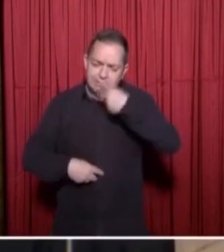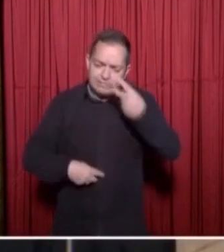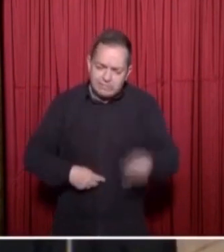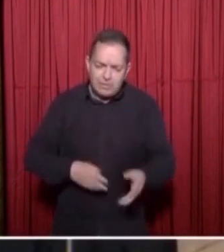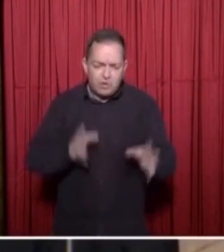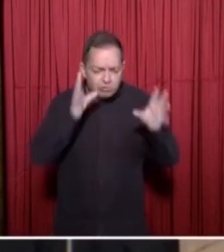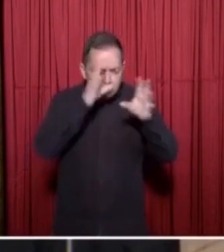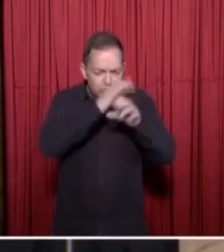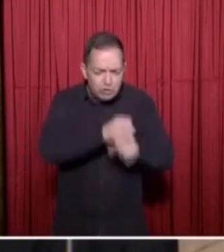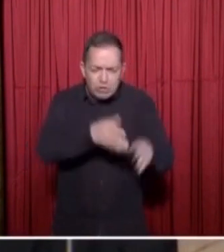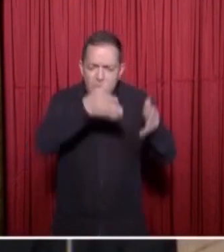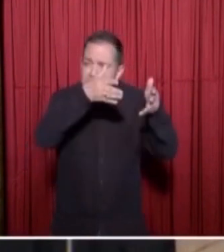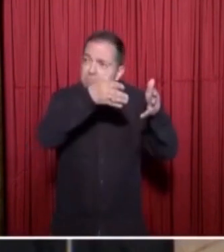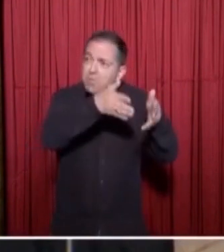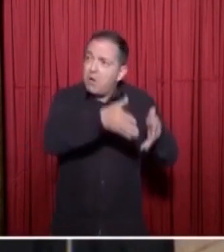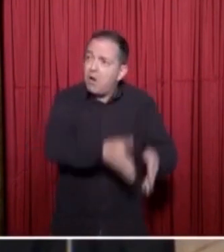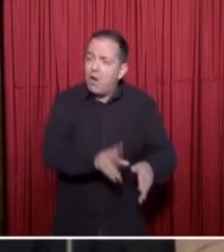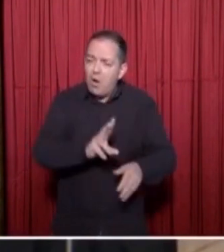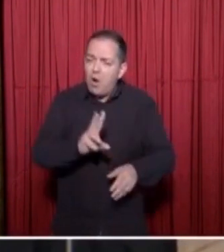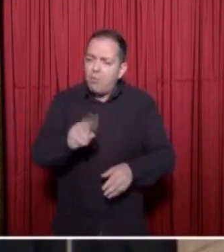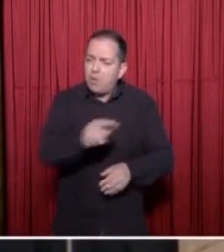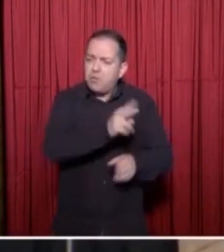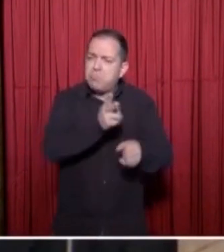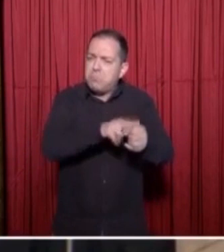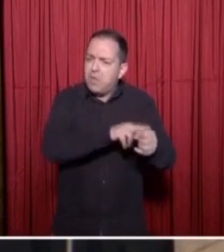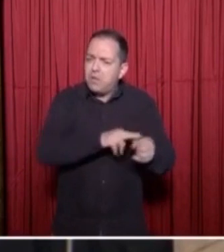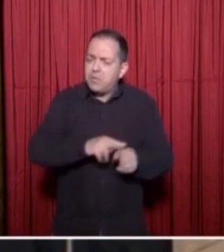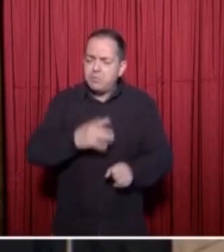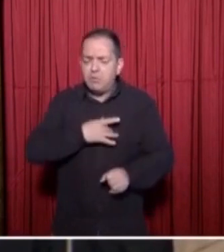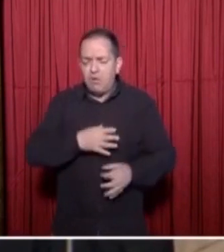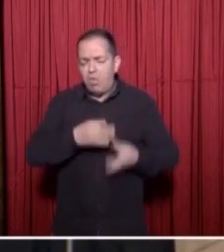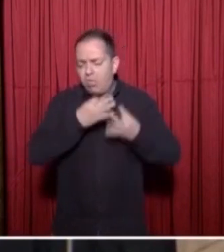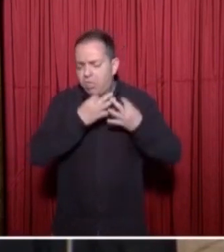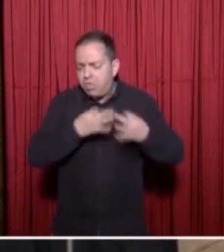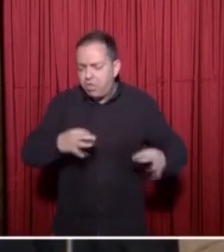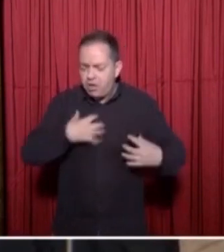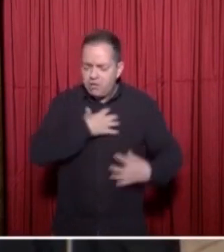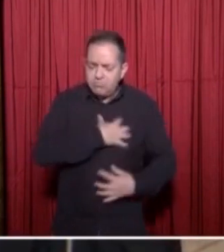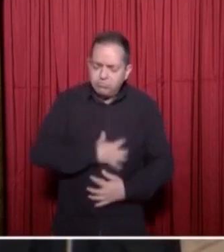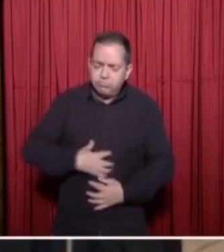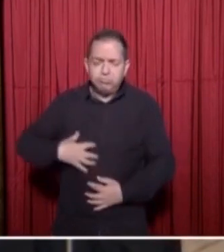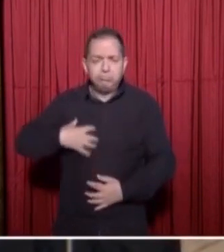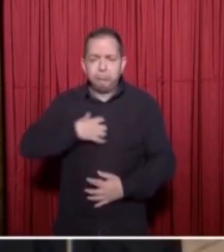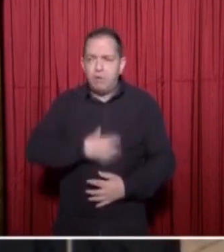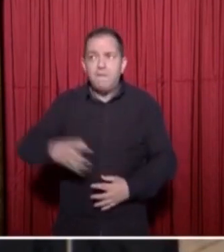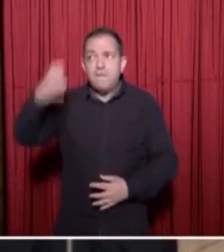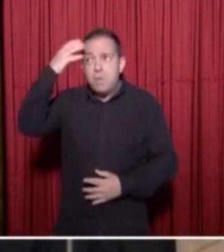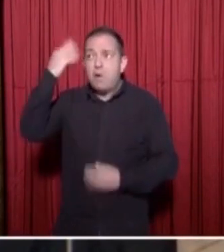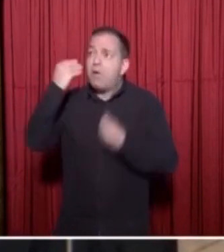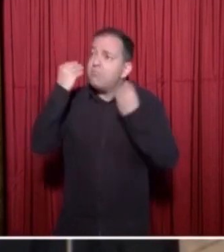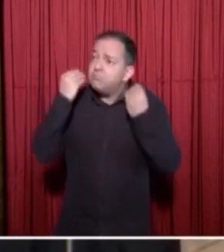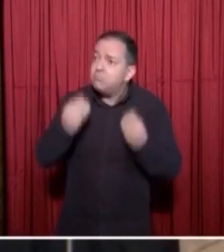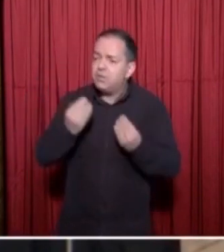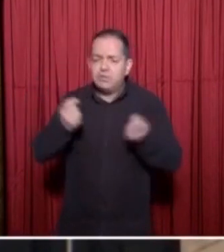μου, εκάθισε με εν σκοτεινή σου νεκρούς αιώνος, και οι κηδείεσαν επ' εμέ το πνεύμα μου, εν ημί εταράχθη η καρδία μου. Εμνήσθη ημερών